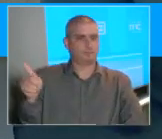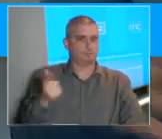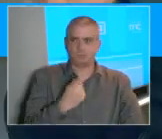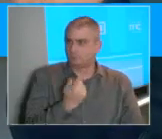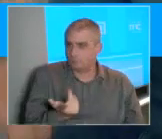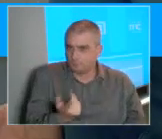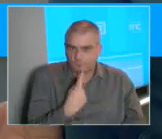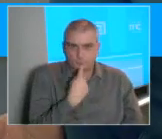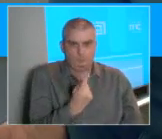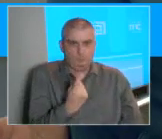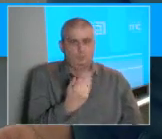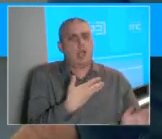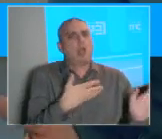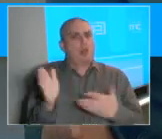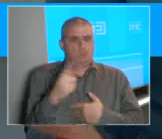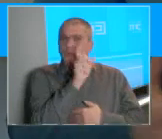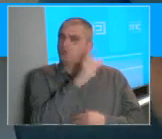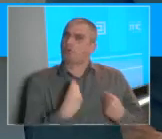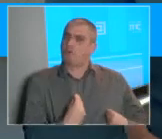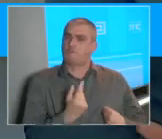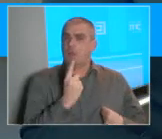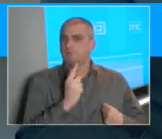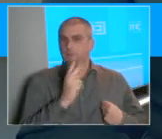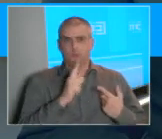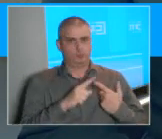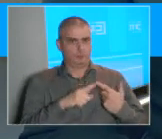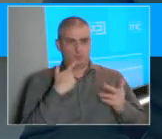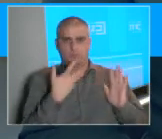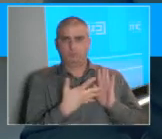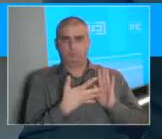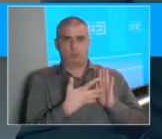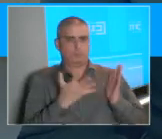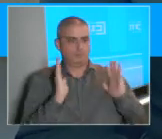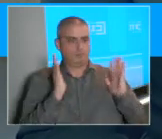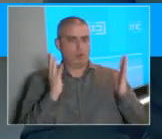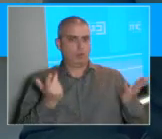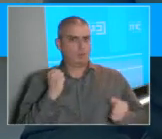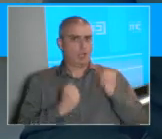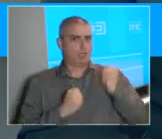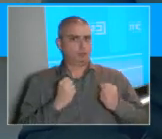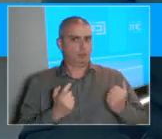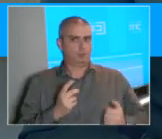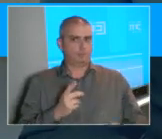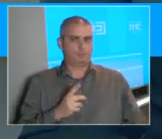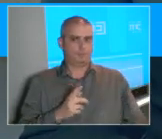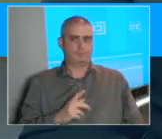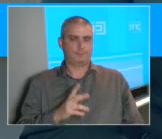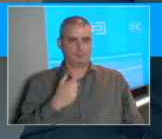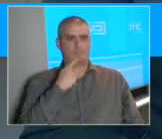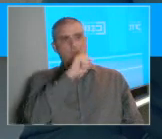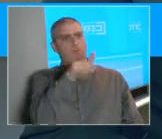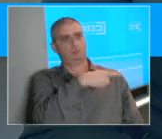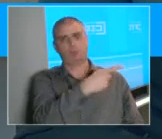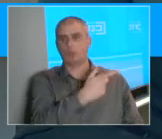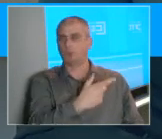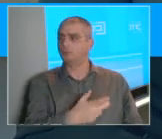אתה מצד אחד אומר, הכל בסדר איתו, מצד שני, אתה מותח עליו ביקורת מאוד לא. מאוד קשה, ובעצם לא... פוסל